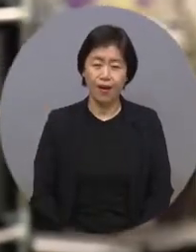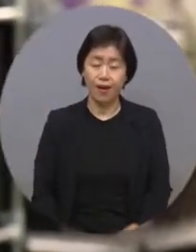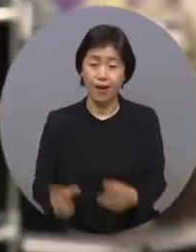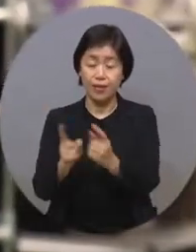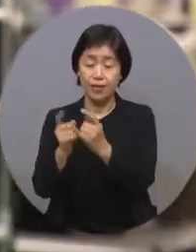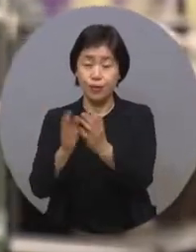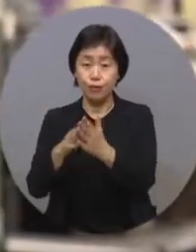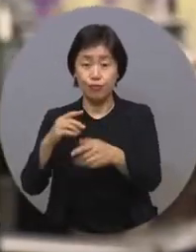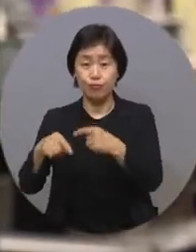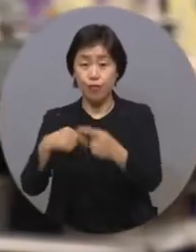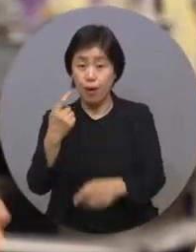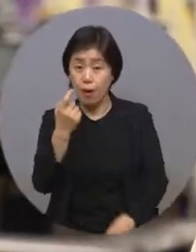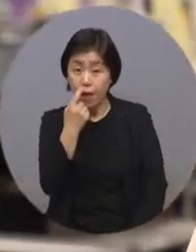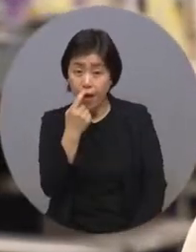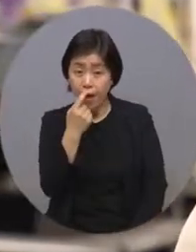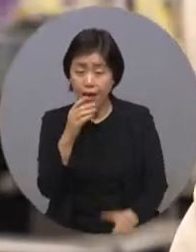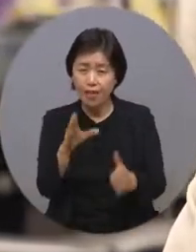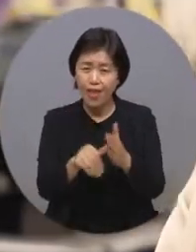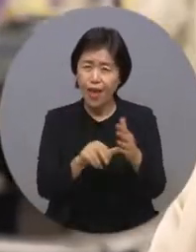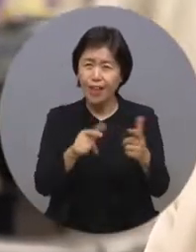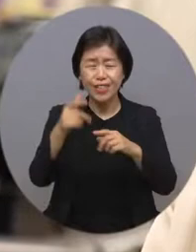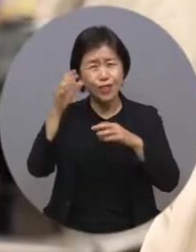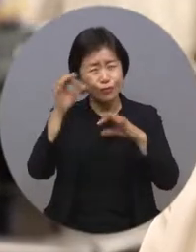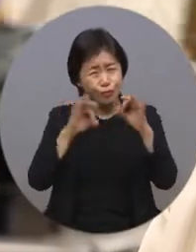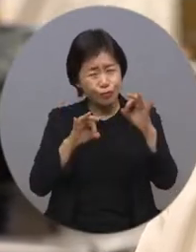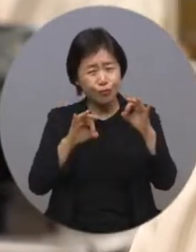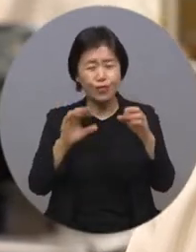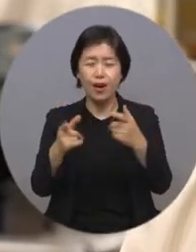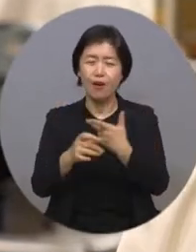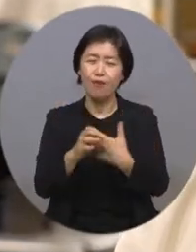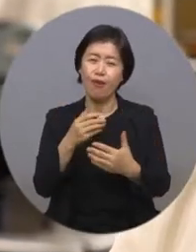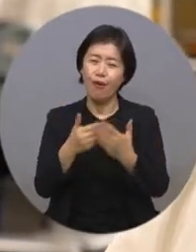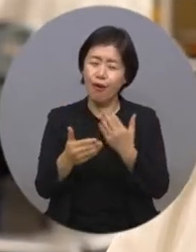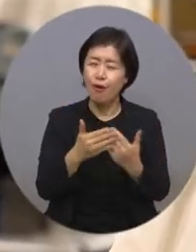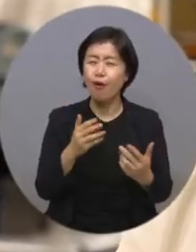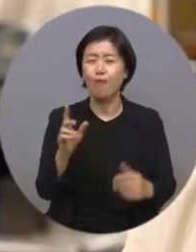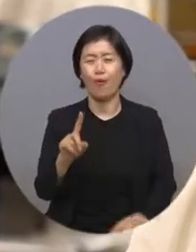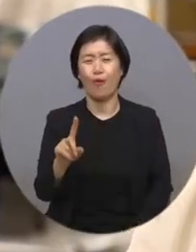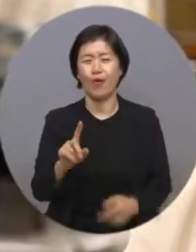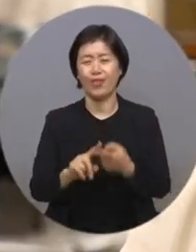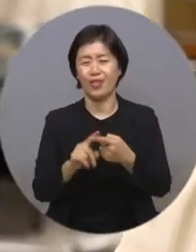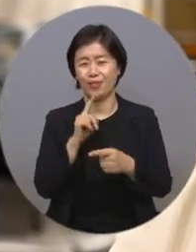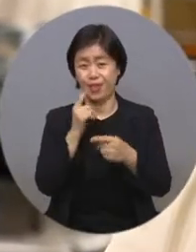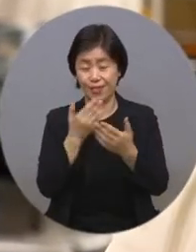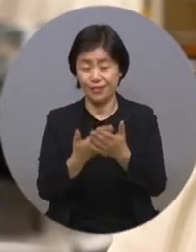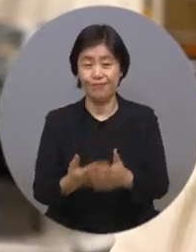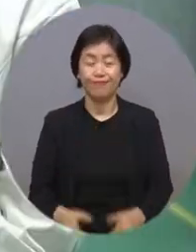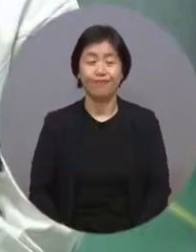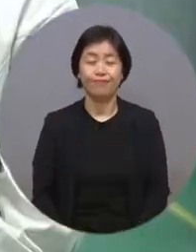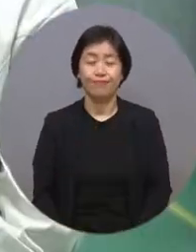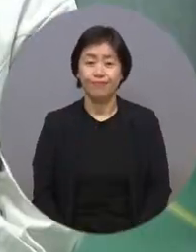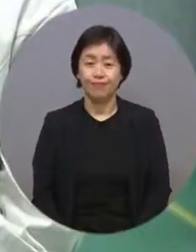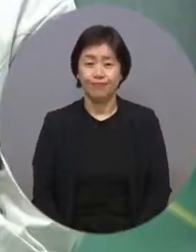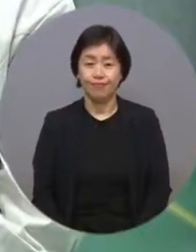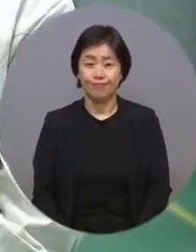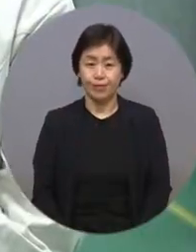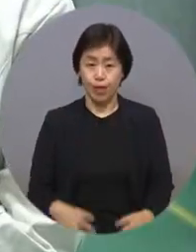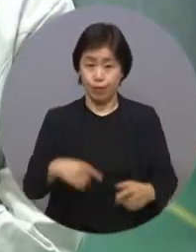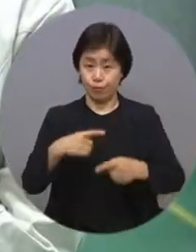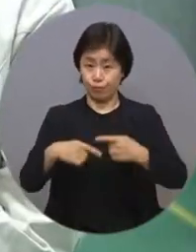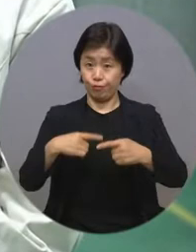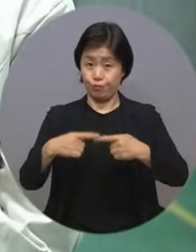배우시면서 일어난 일들이 또 있었을 것 같아요. 에피소드 같은 거 한번 하나 말씀해 주실 수 있을까요? 이제